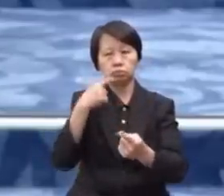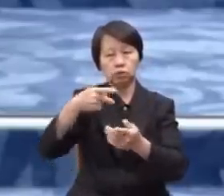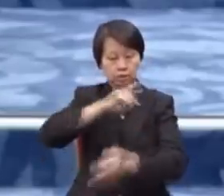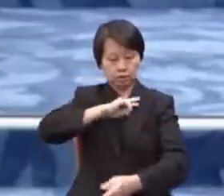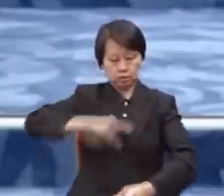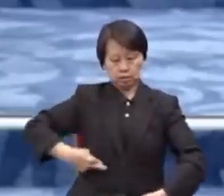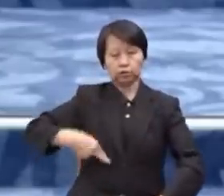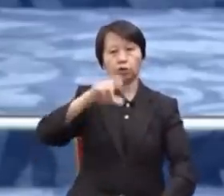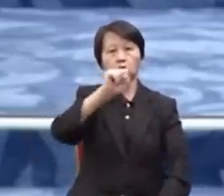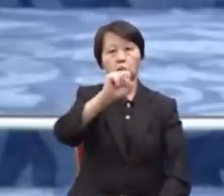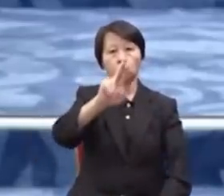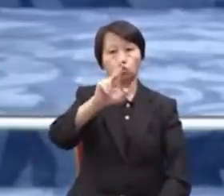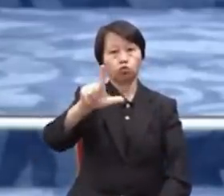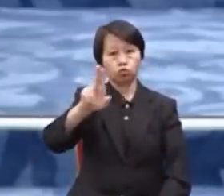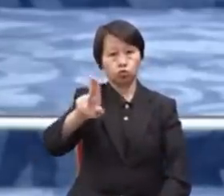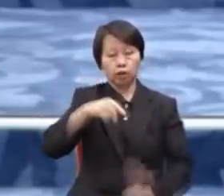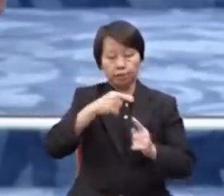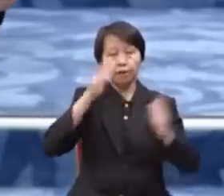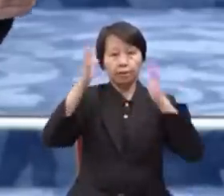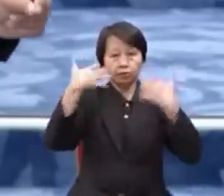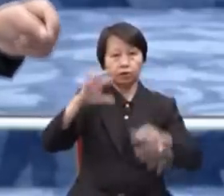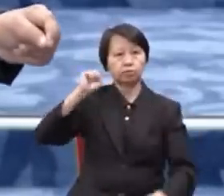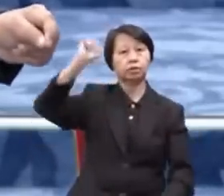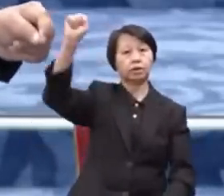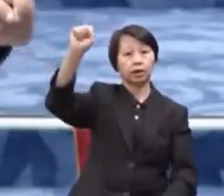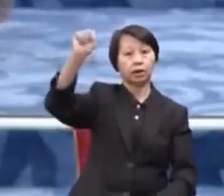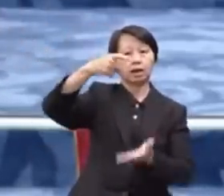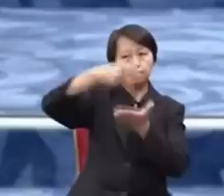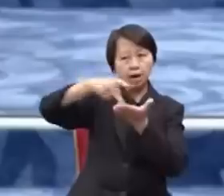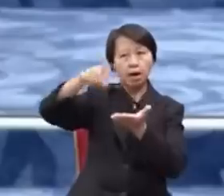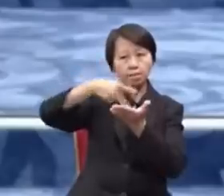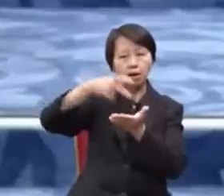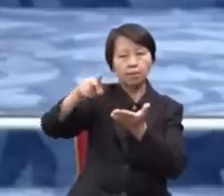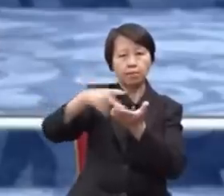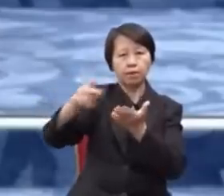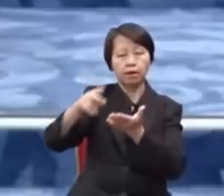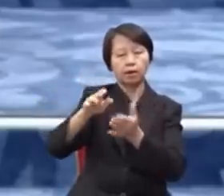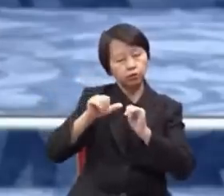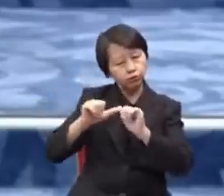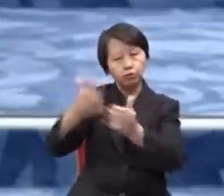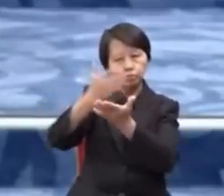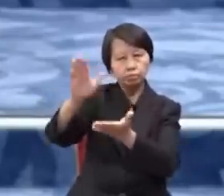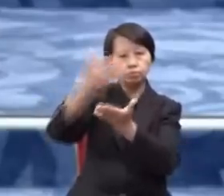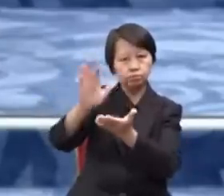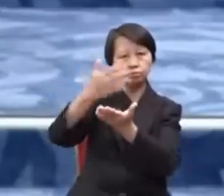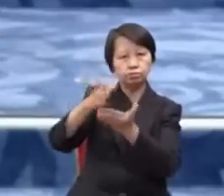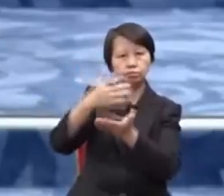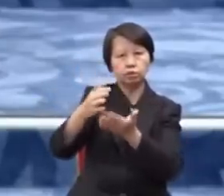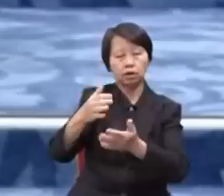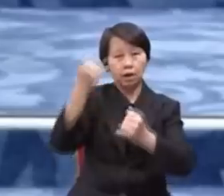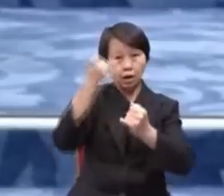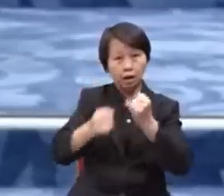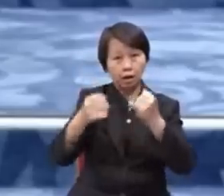sulap jadi bila kita merdeka bayaran itu kita teruskan kita hanya batalkan atas keputusan